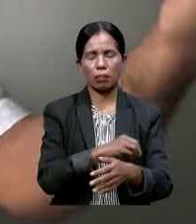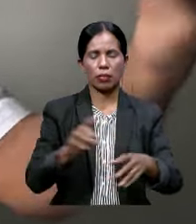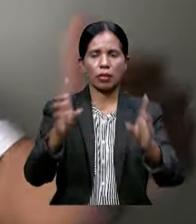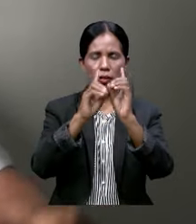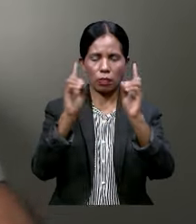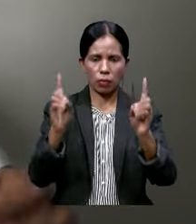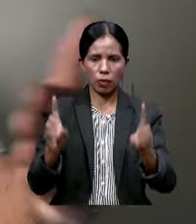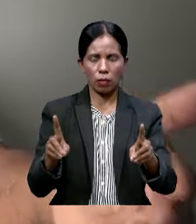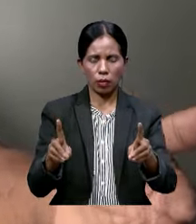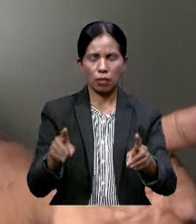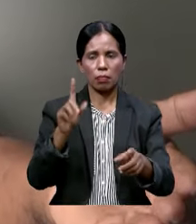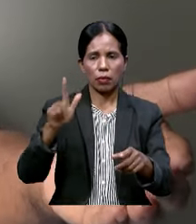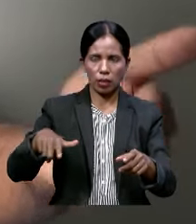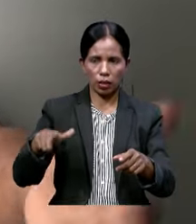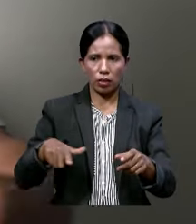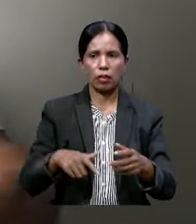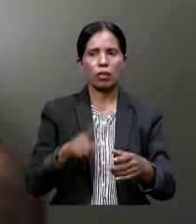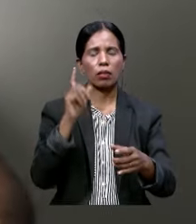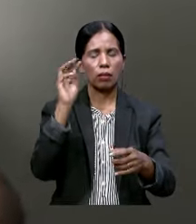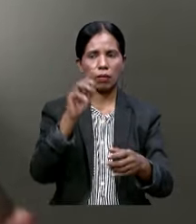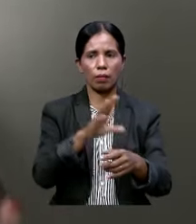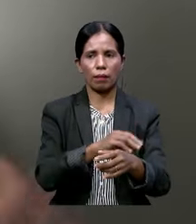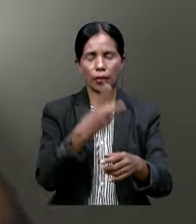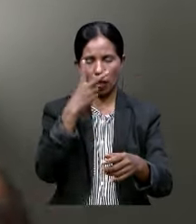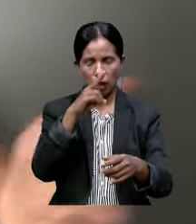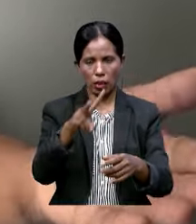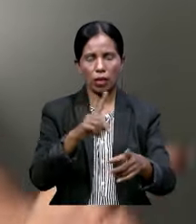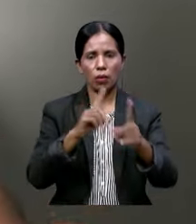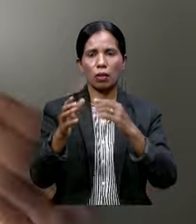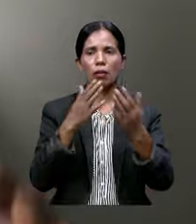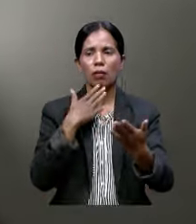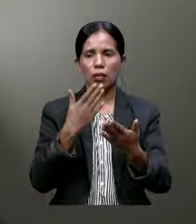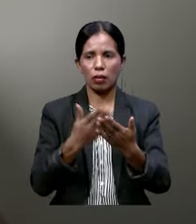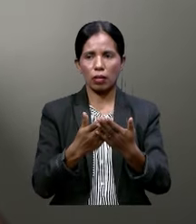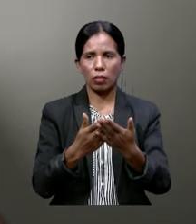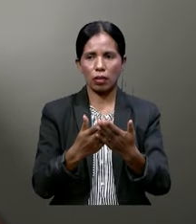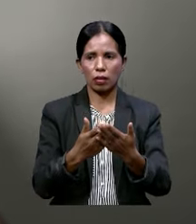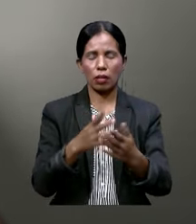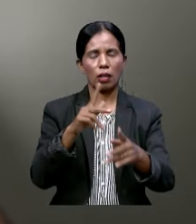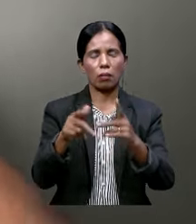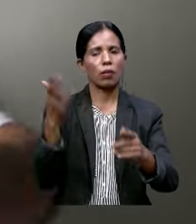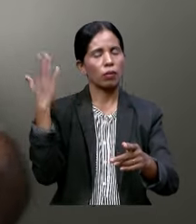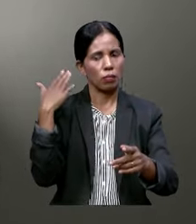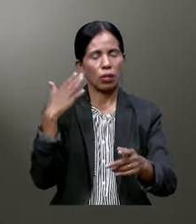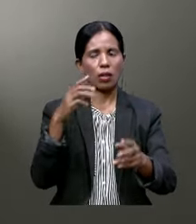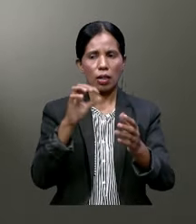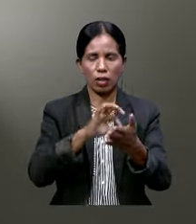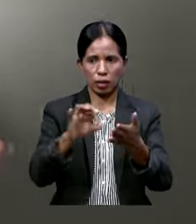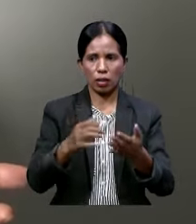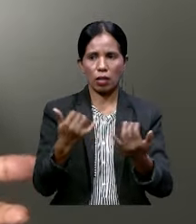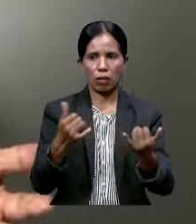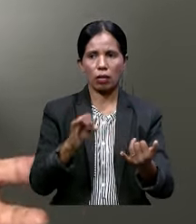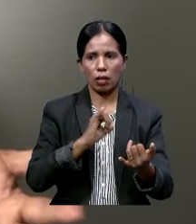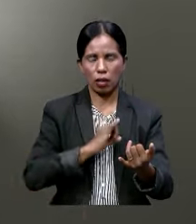Saya akses malah lihat entah ikut, minister bol, saya tahu explikasi awalnya media bahwa sesan di vaksinnya. Entah fain dadaknya lolos